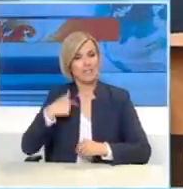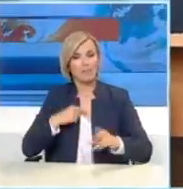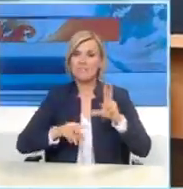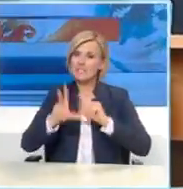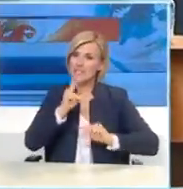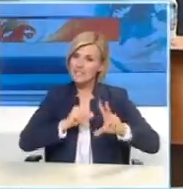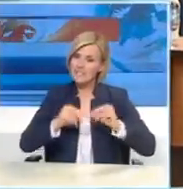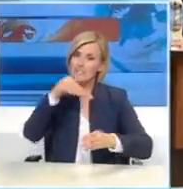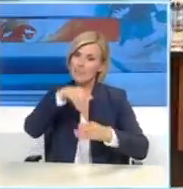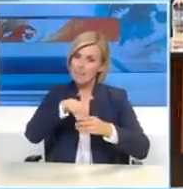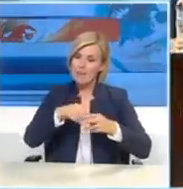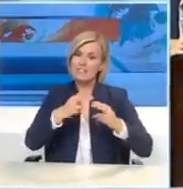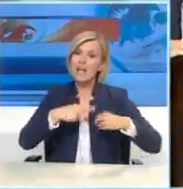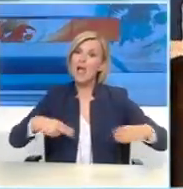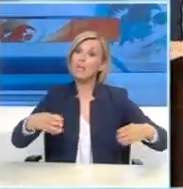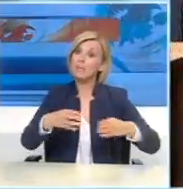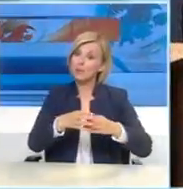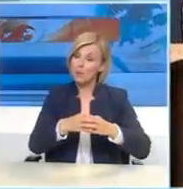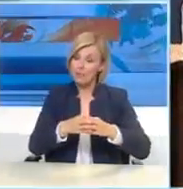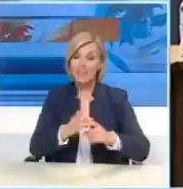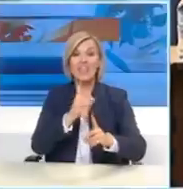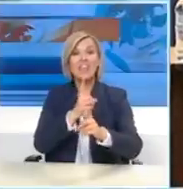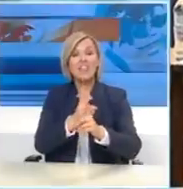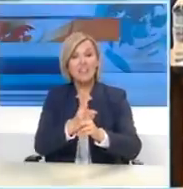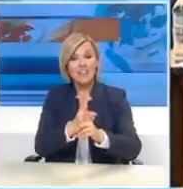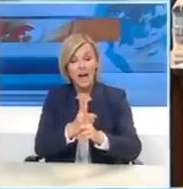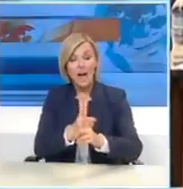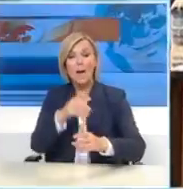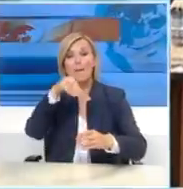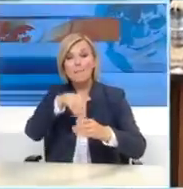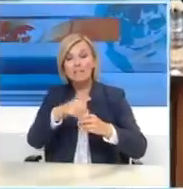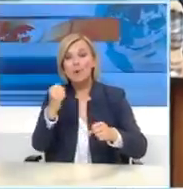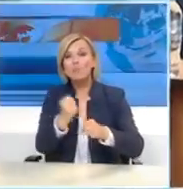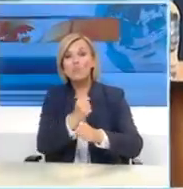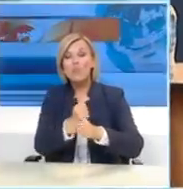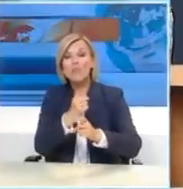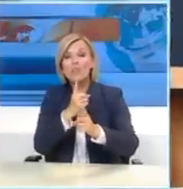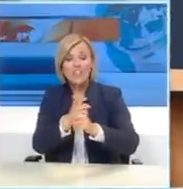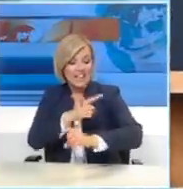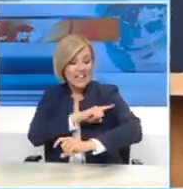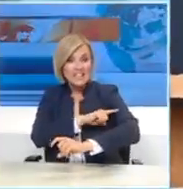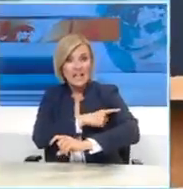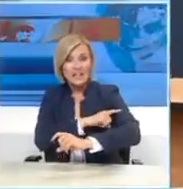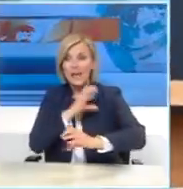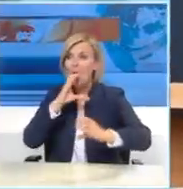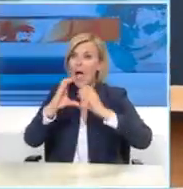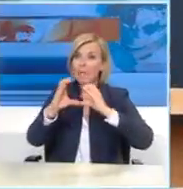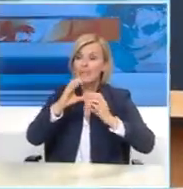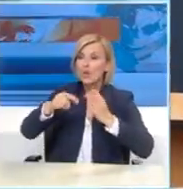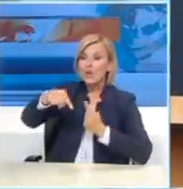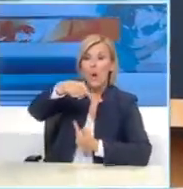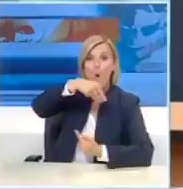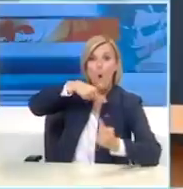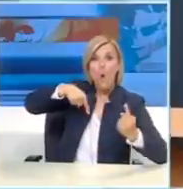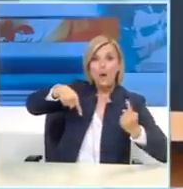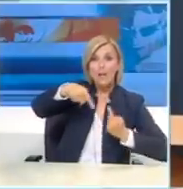τοποθετήσεις από όλους τους συναδέλφους και ιδιαίτερα τους κλινικούς οι οποίοι χειρίζονται περιστατικά σε όλη την επικράτεια. Έχουμε επικοινωνία όλοι μας. Το δίκτυο λοιμοξιολόγων